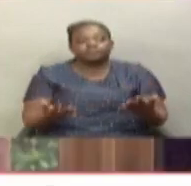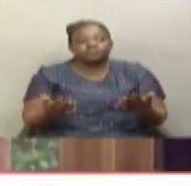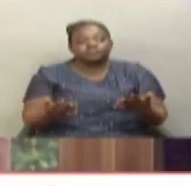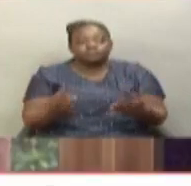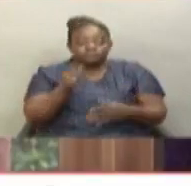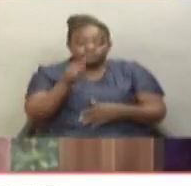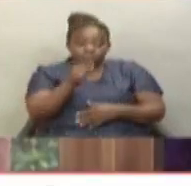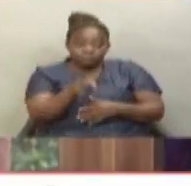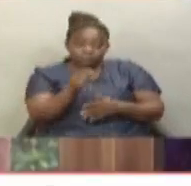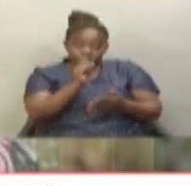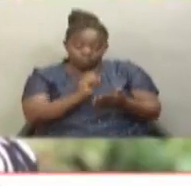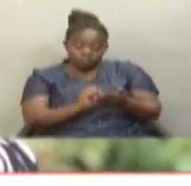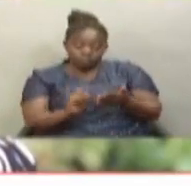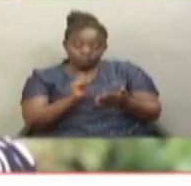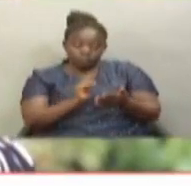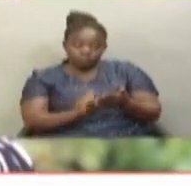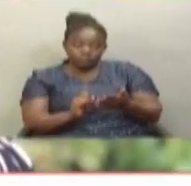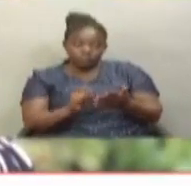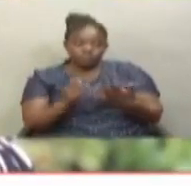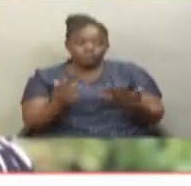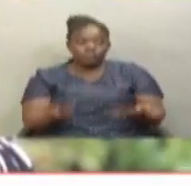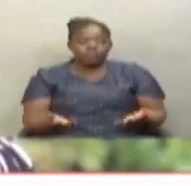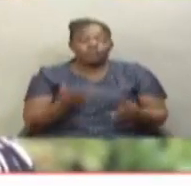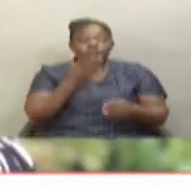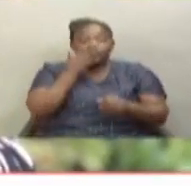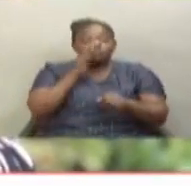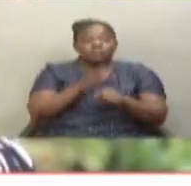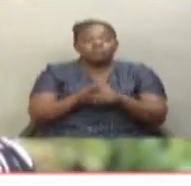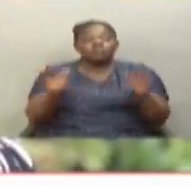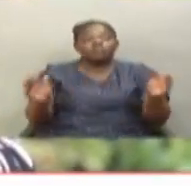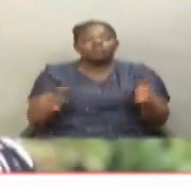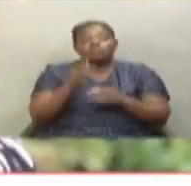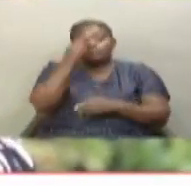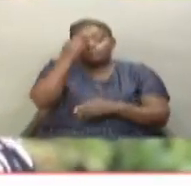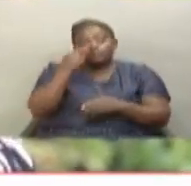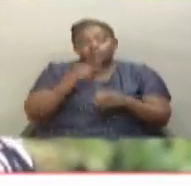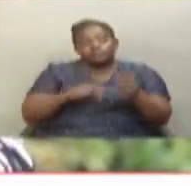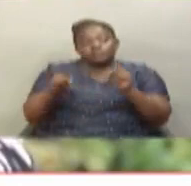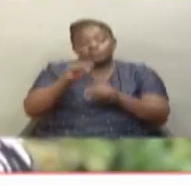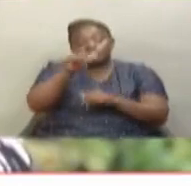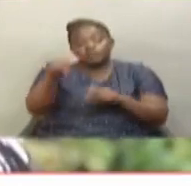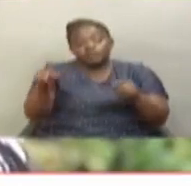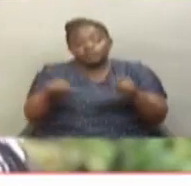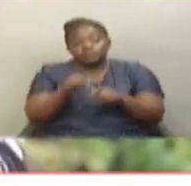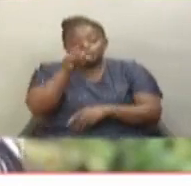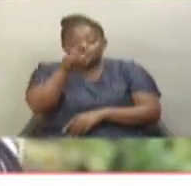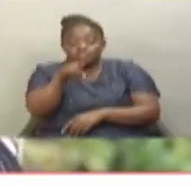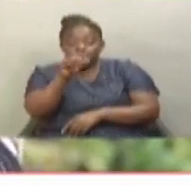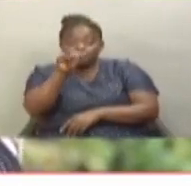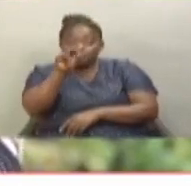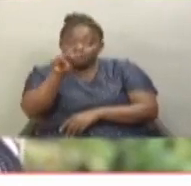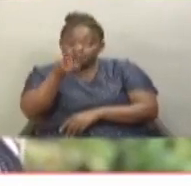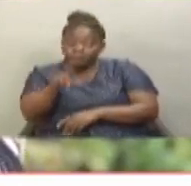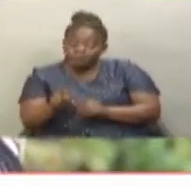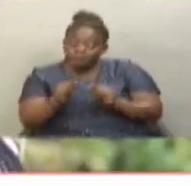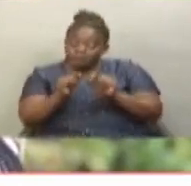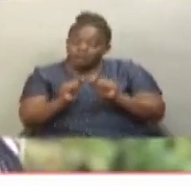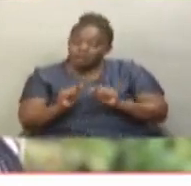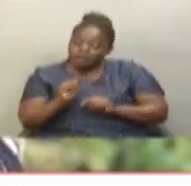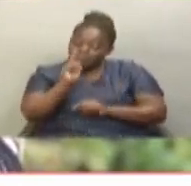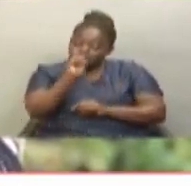oyo mwangirikaani wange ono. Takomyawo asuubizza okukunga bannaddiini abalala okuliisa abasoma poose mwogerere naye abeerewo ku lwaba